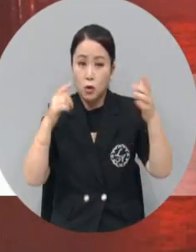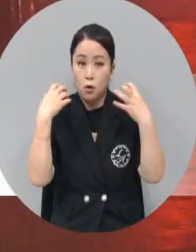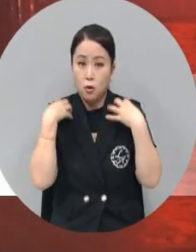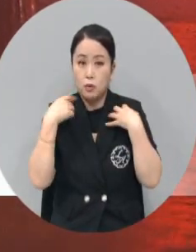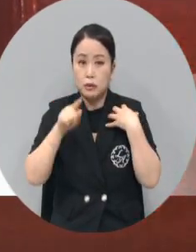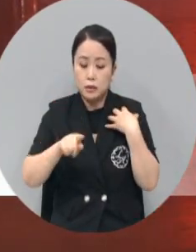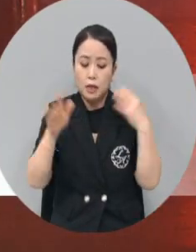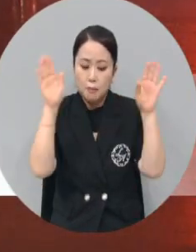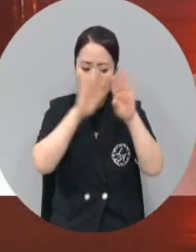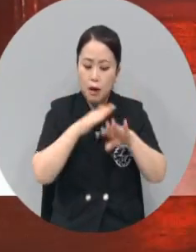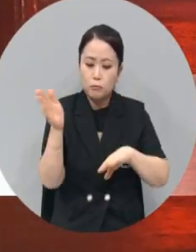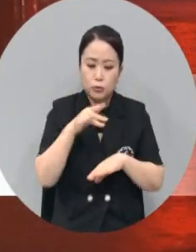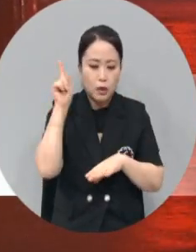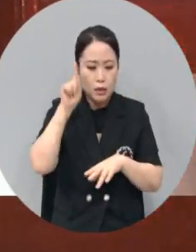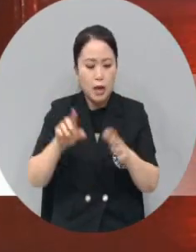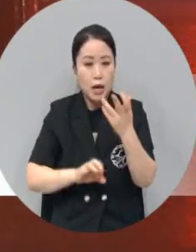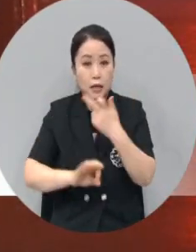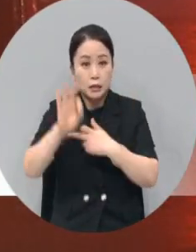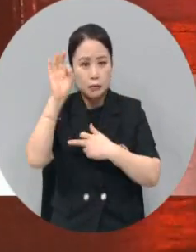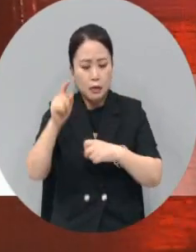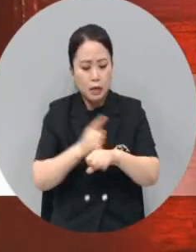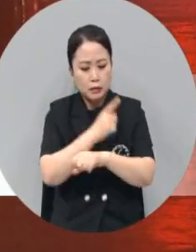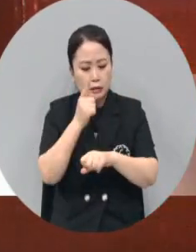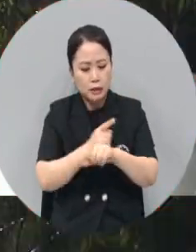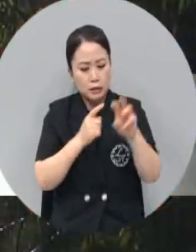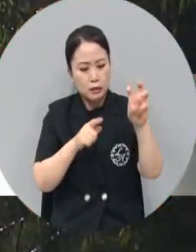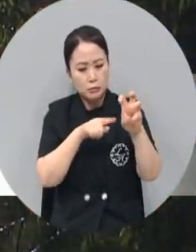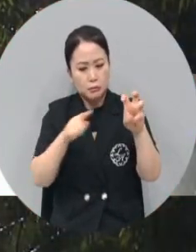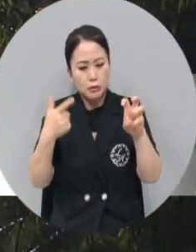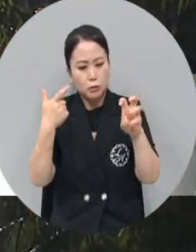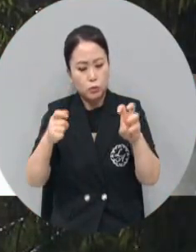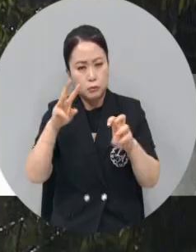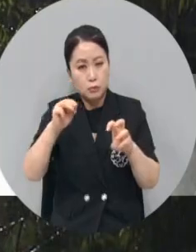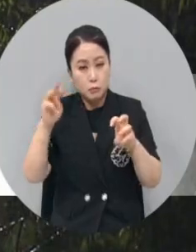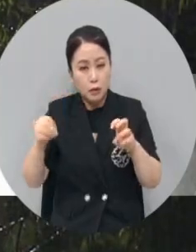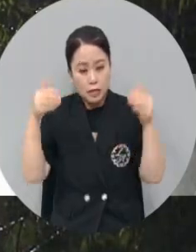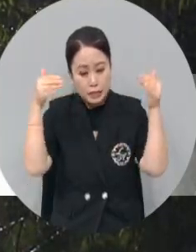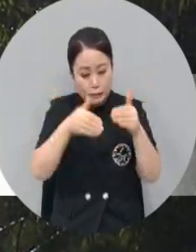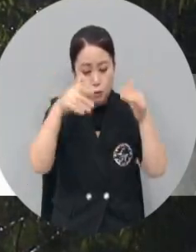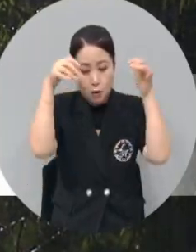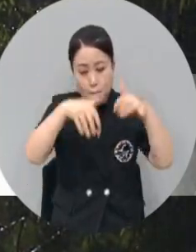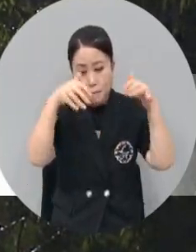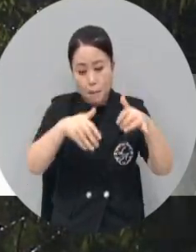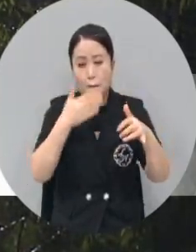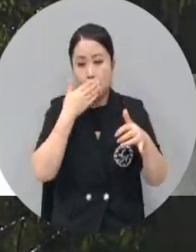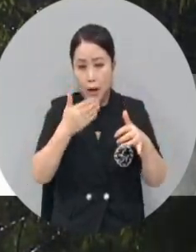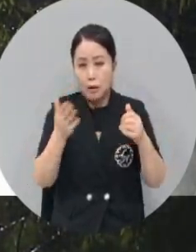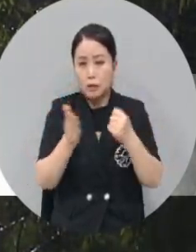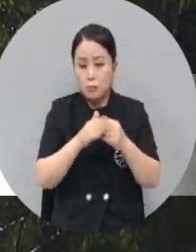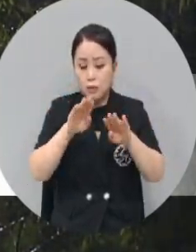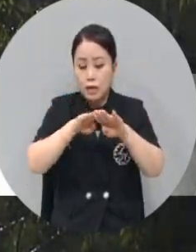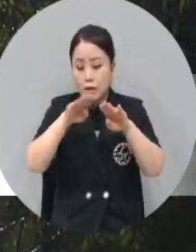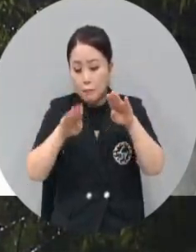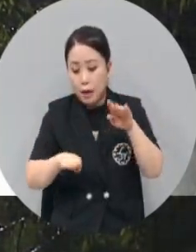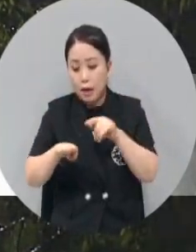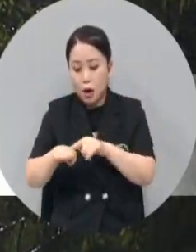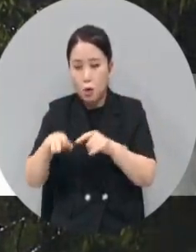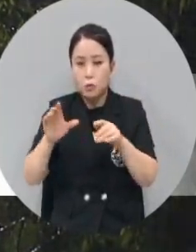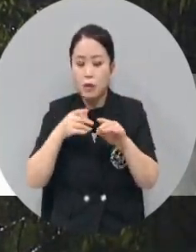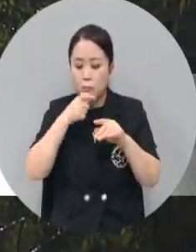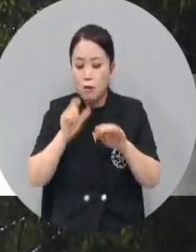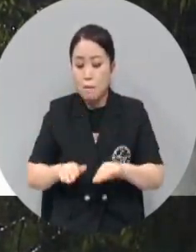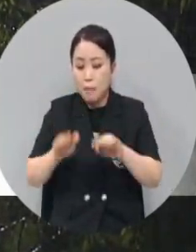사이에 시간당 30에서 60mm의 집중호우가 내릴 가능성이 있다며 저지대 침수 피해에